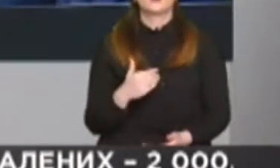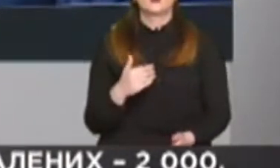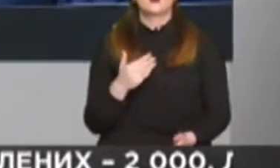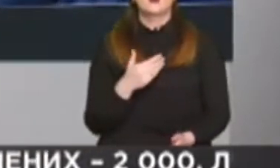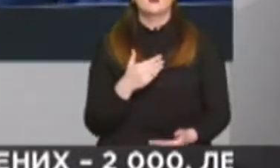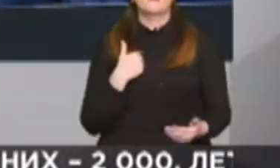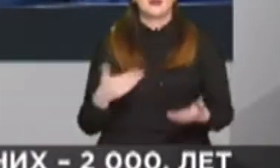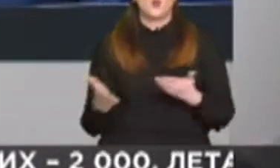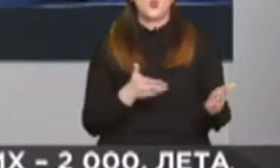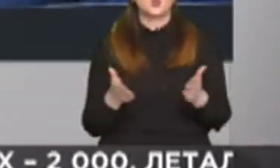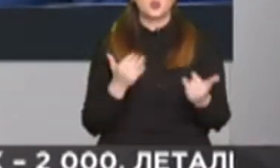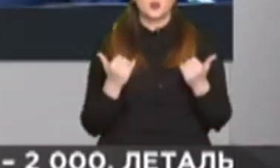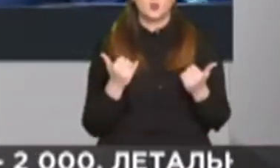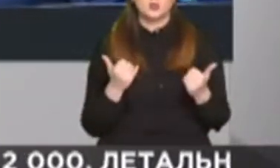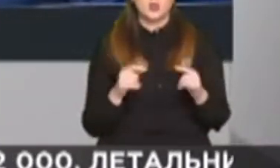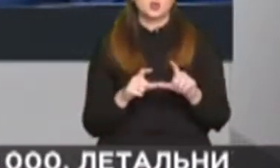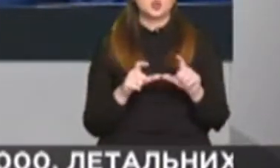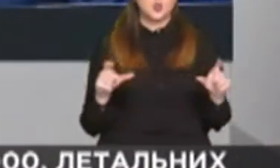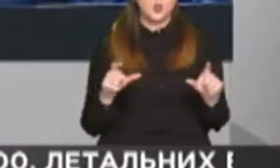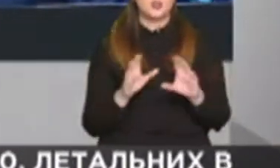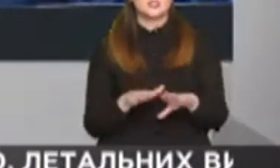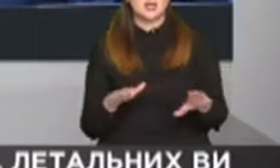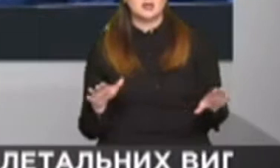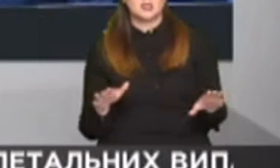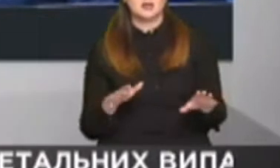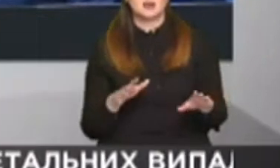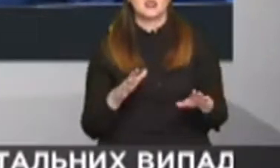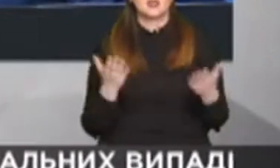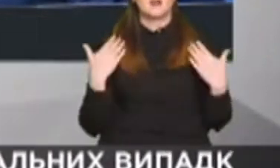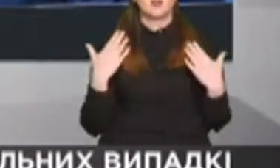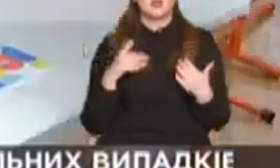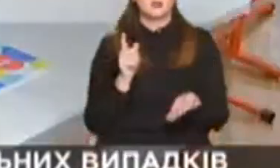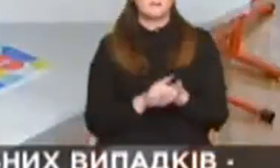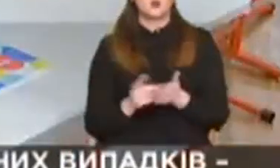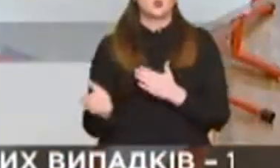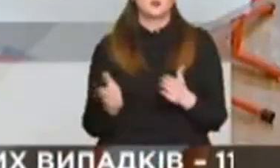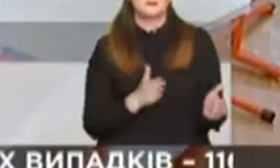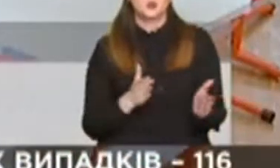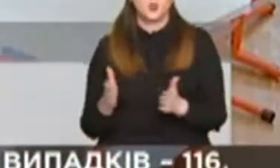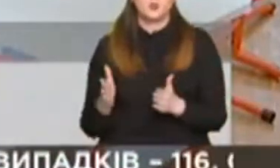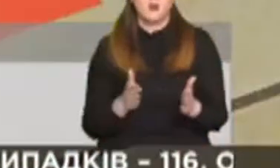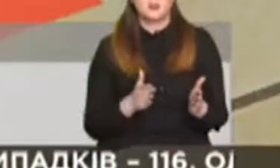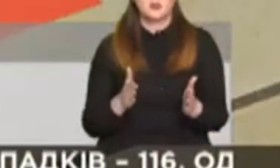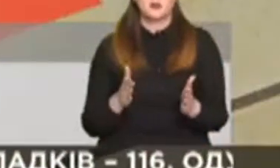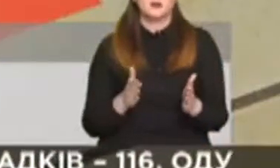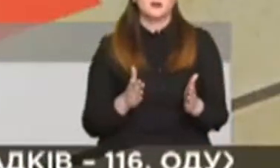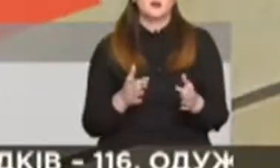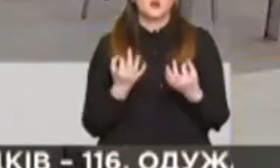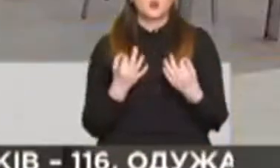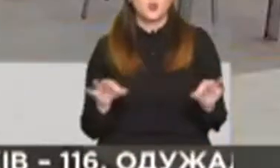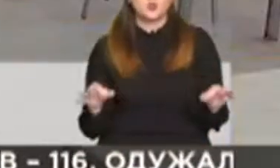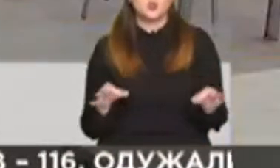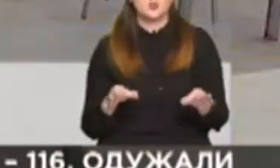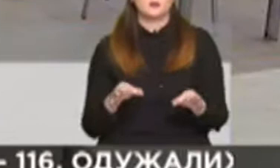Ми готуємо зараз і школи, і садки. За вихідні мають підготувати доступ